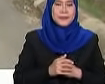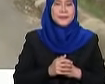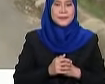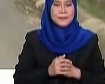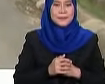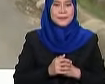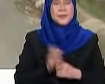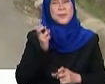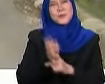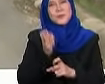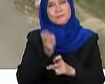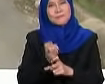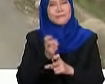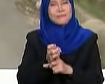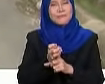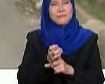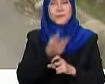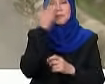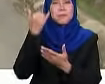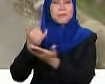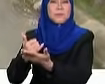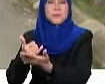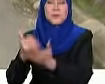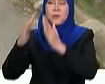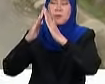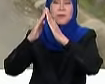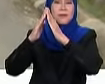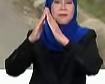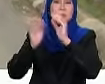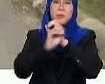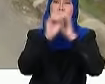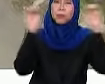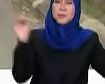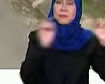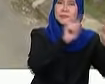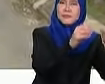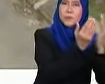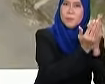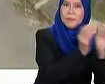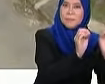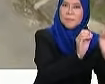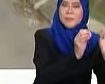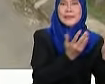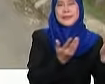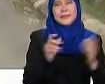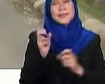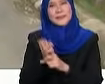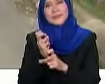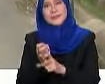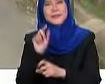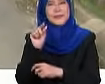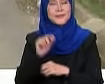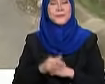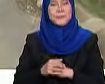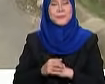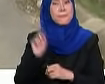pun susah juga kalau terlalu lama tak Rumah Sakit bisa jangan susah-susah tebel remisi kena-kena